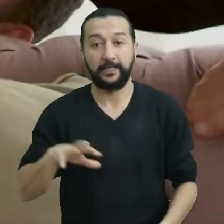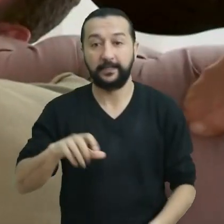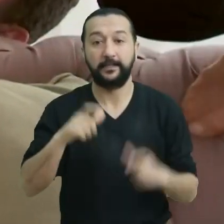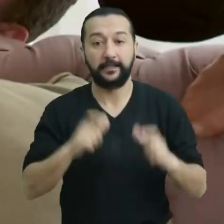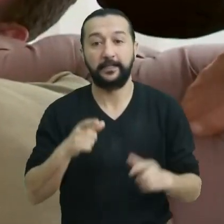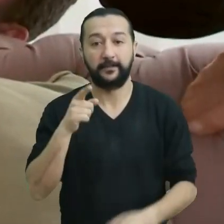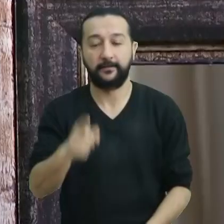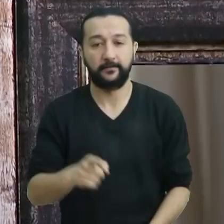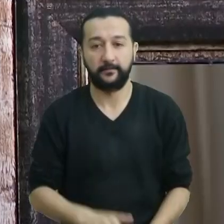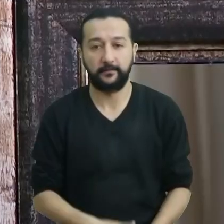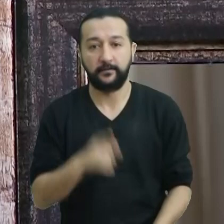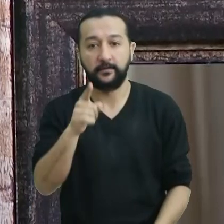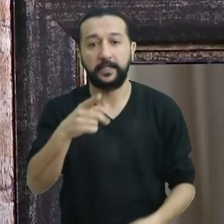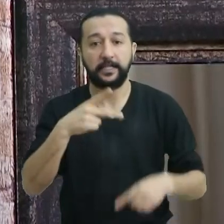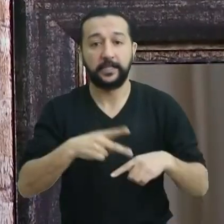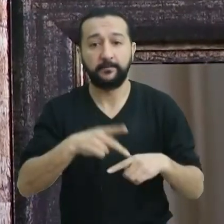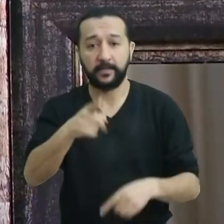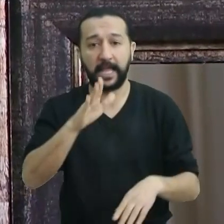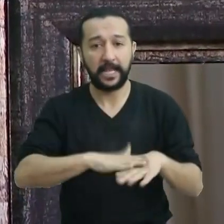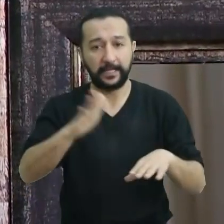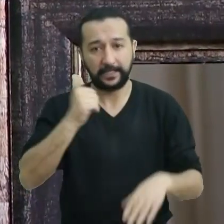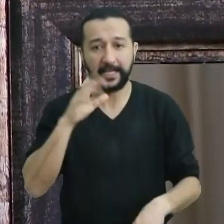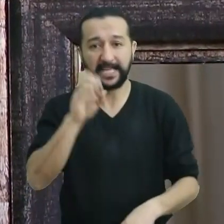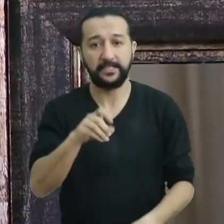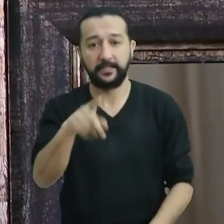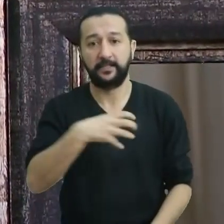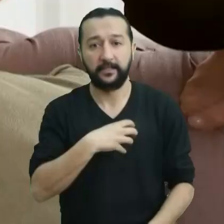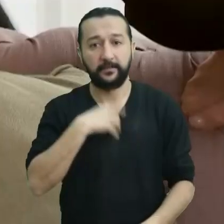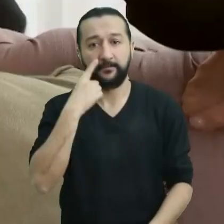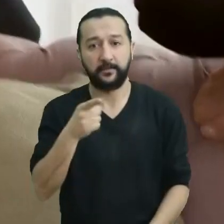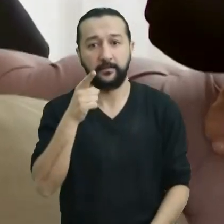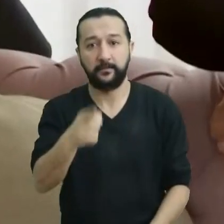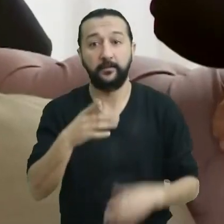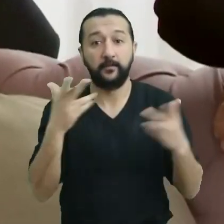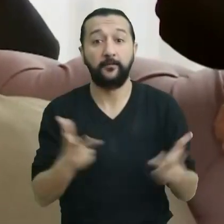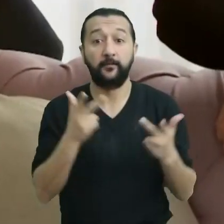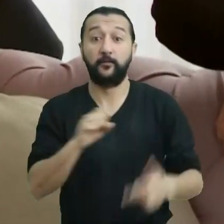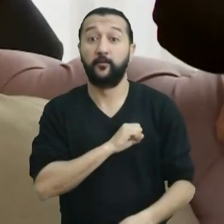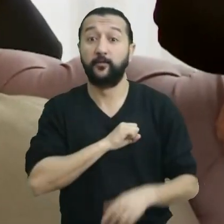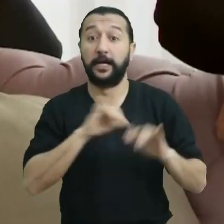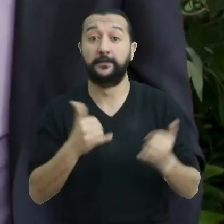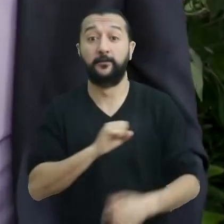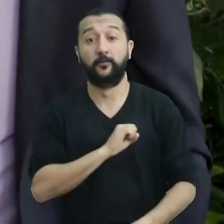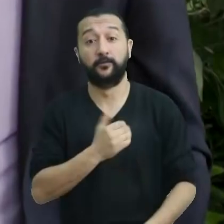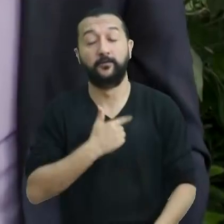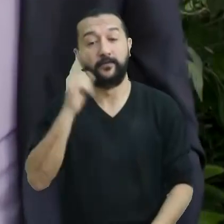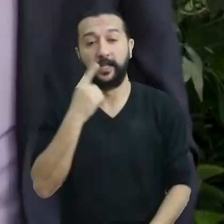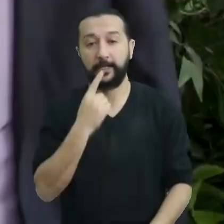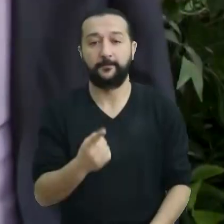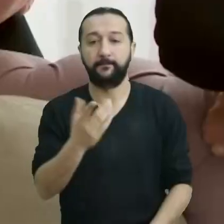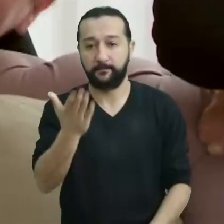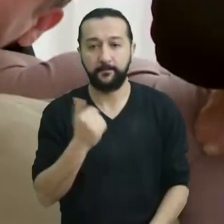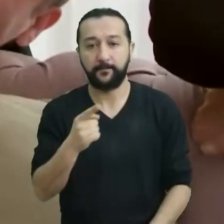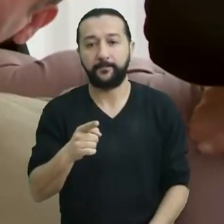Tarantula neredesin? Sen gel buraya. Isıtacak kendini bak şabane. Oy, ay nasıl korktum, nasıl korktum.